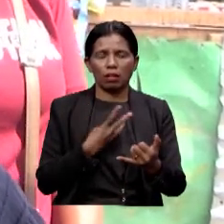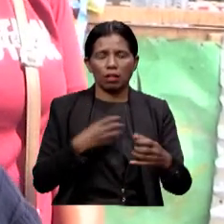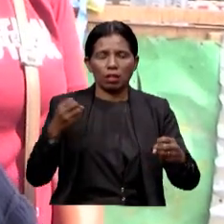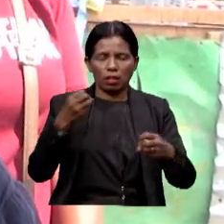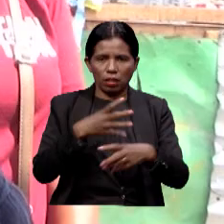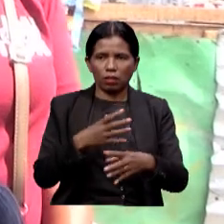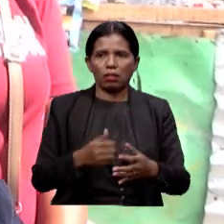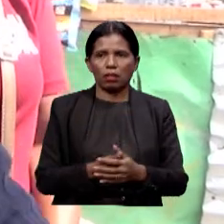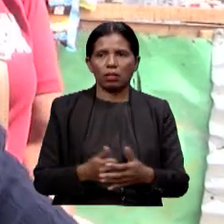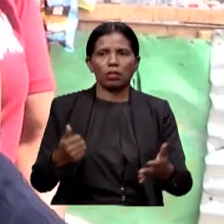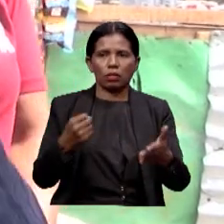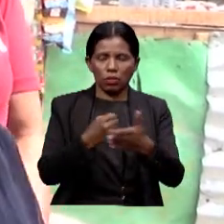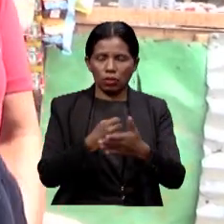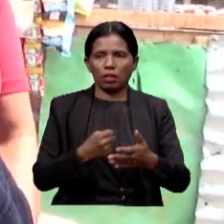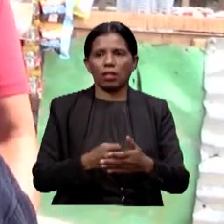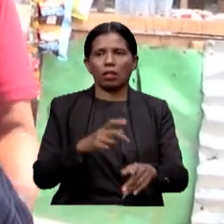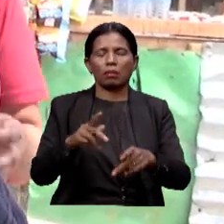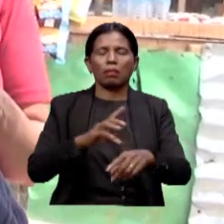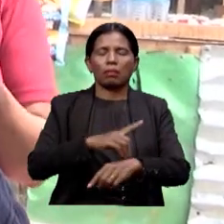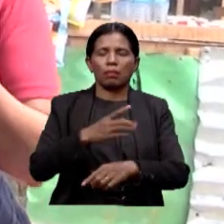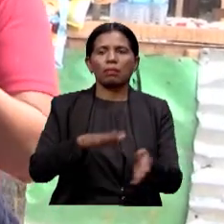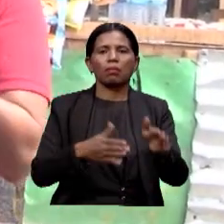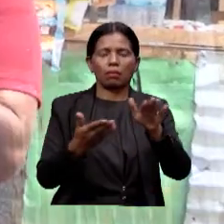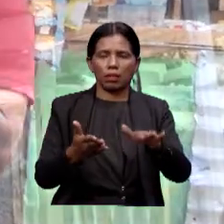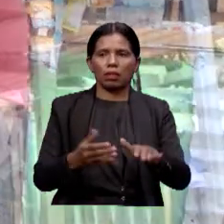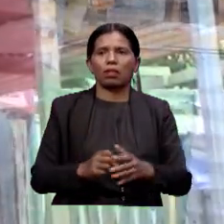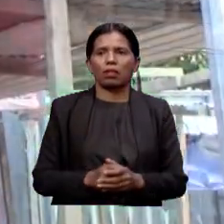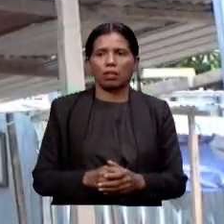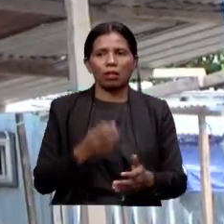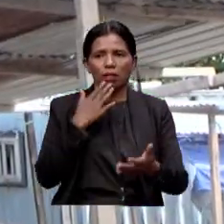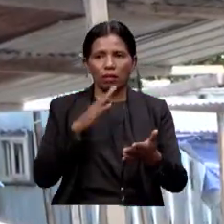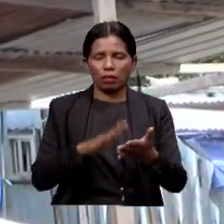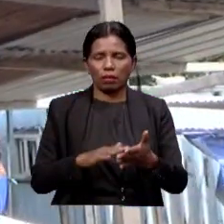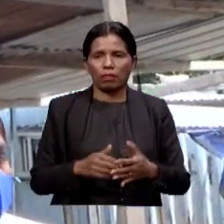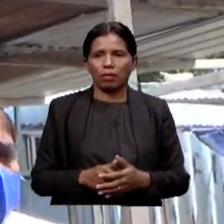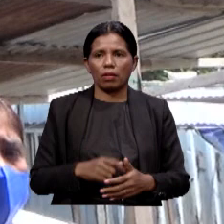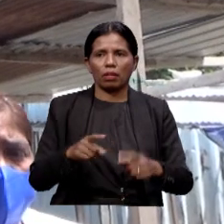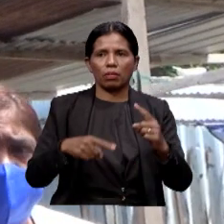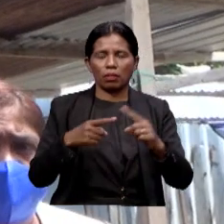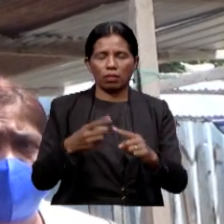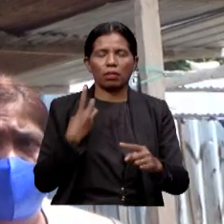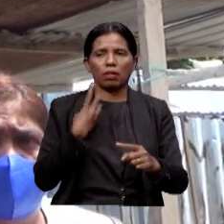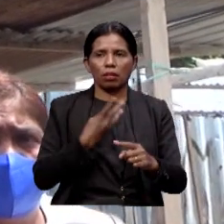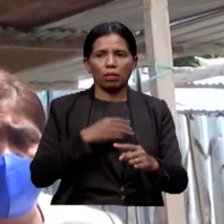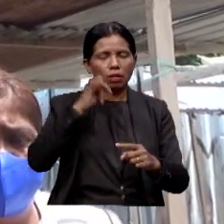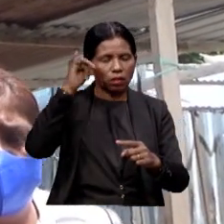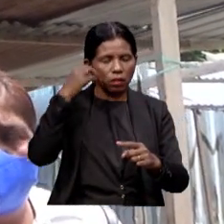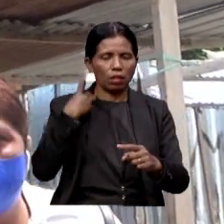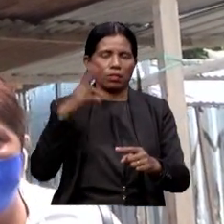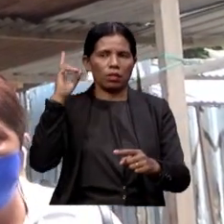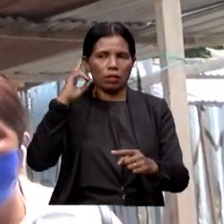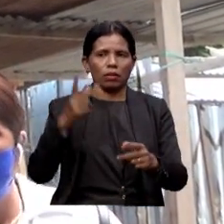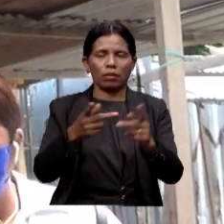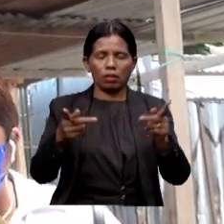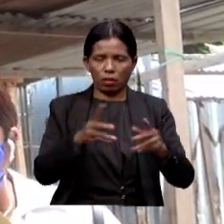kono ba só que ma kono maka azastra numa na kan la dia wanira ma drone or sei ko beram drone dia kata fatin